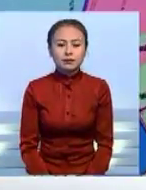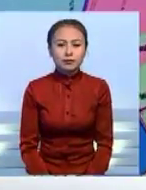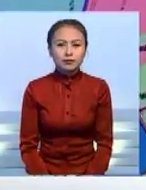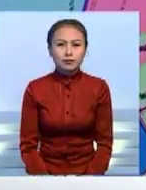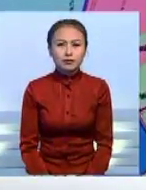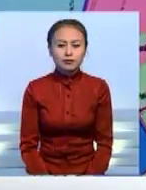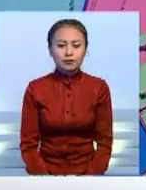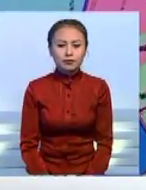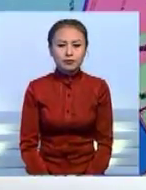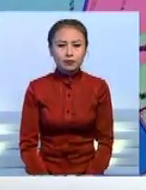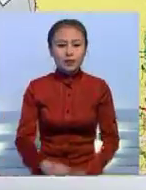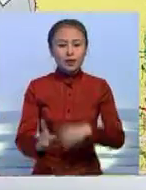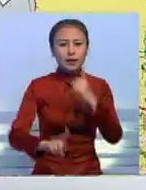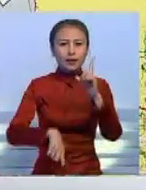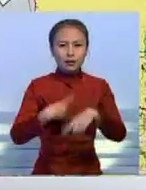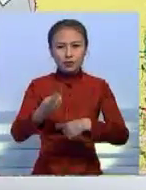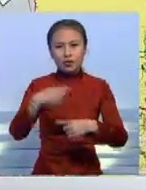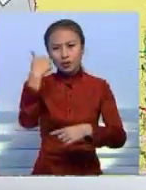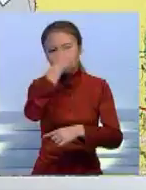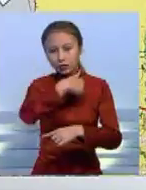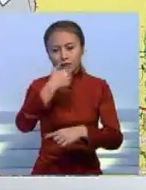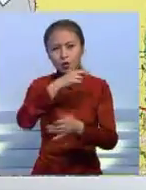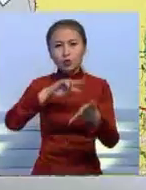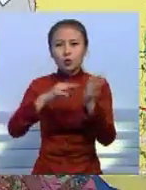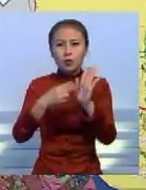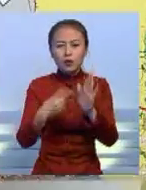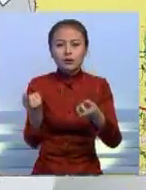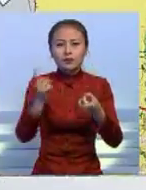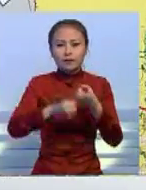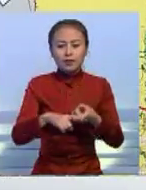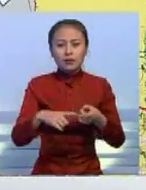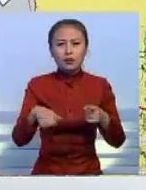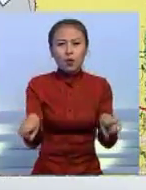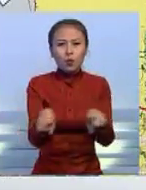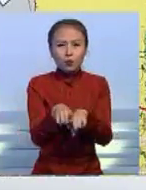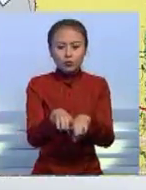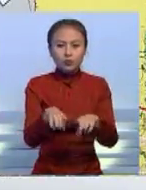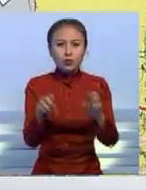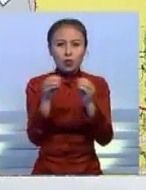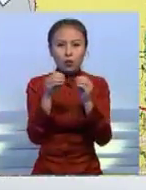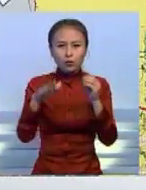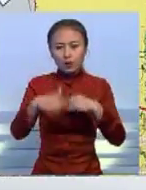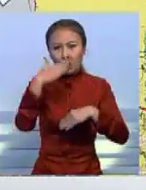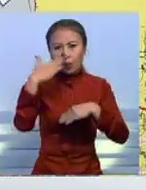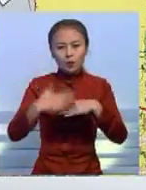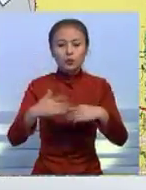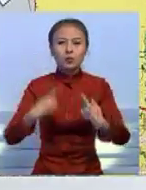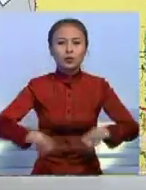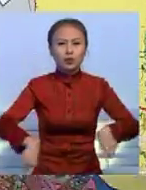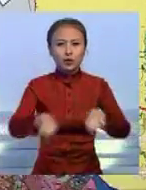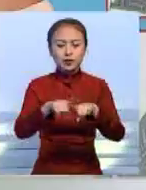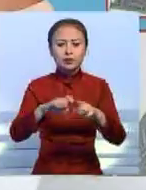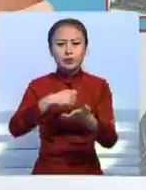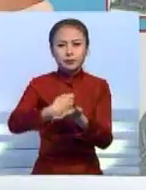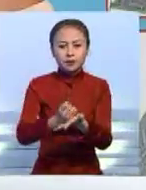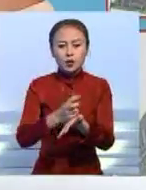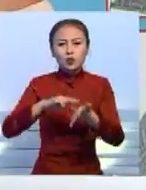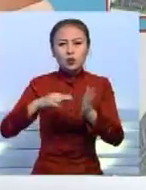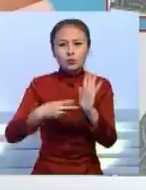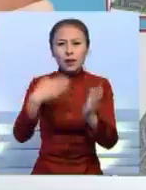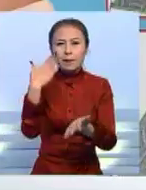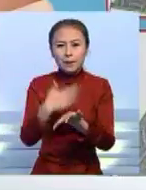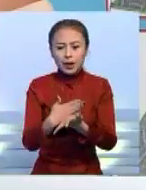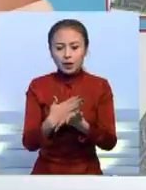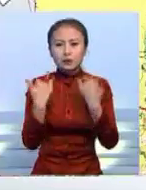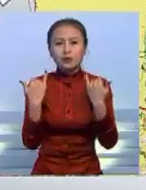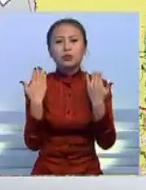Келесі жылдың жоспарына байланысты тоқталатын болсақ, енді бізде де осындай 10 мың учаскесін беру деген бекітілген жоспар бар. 10 мың